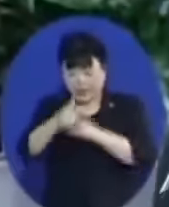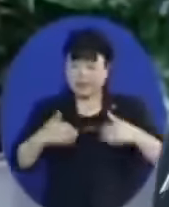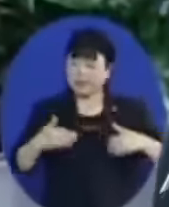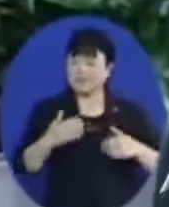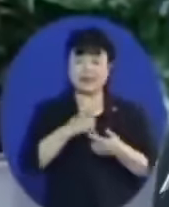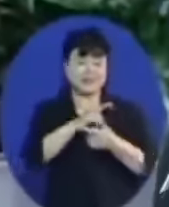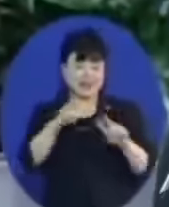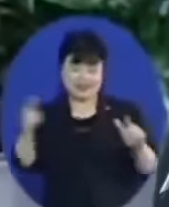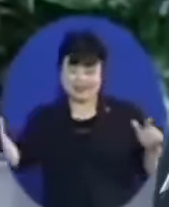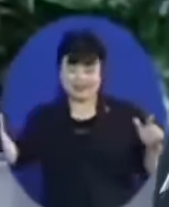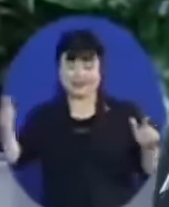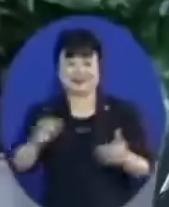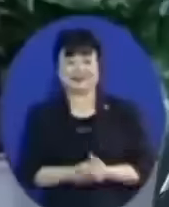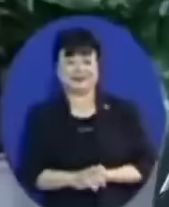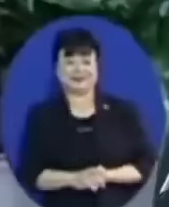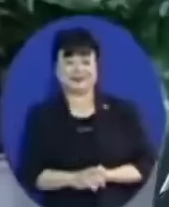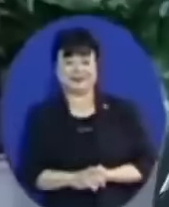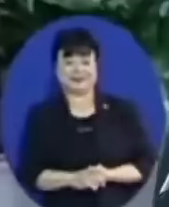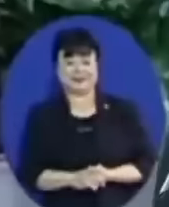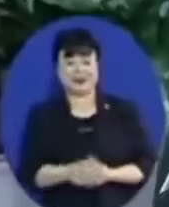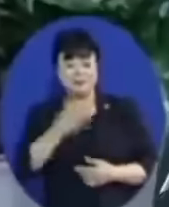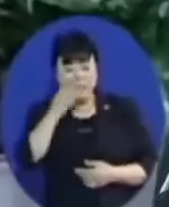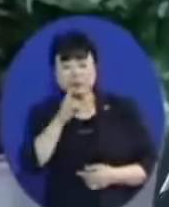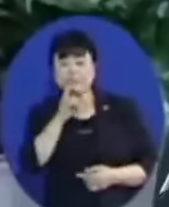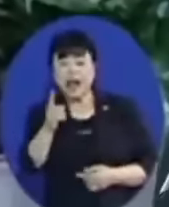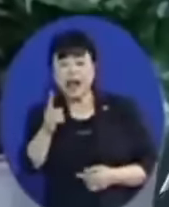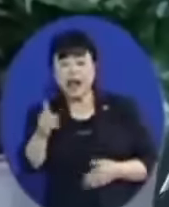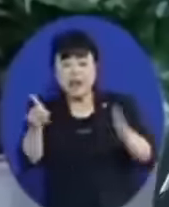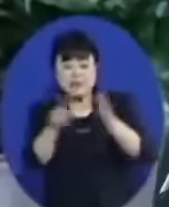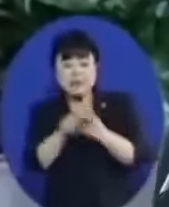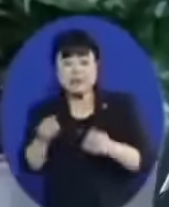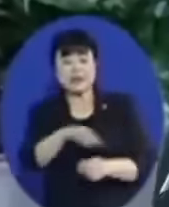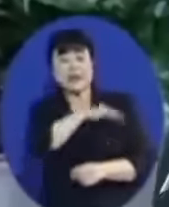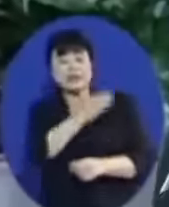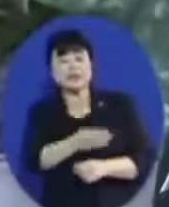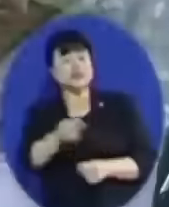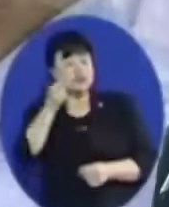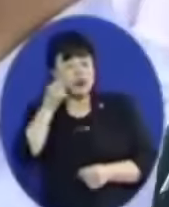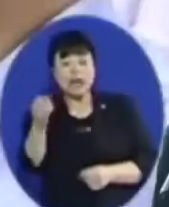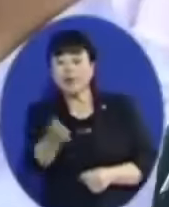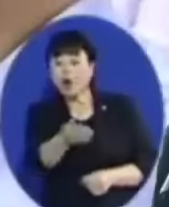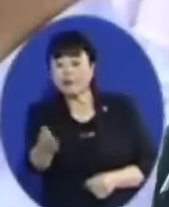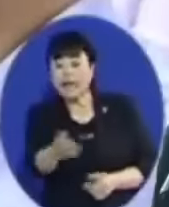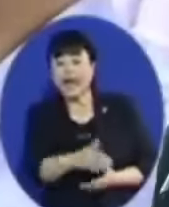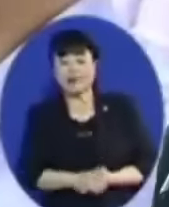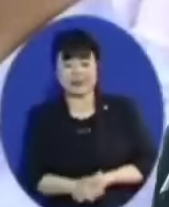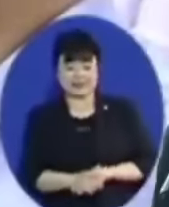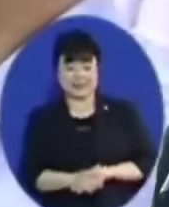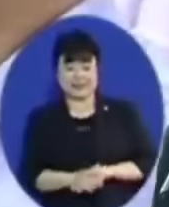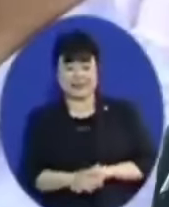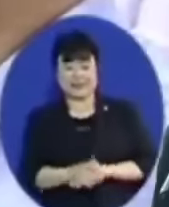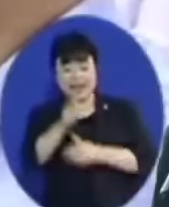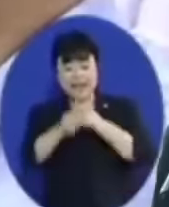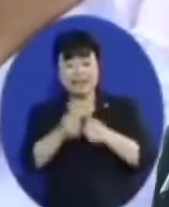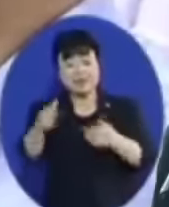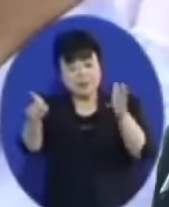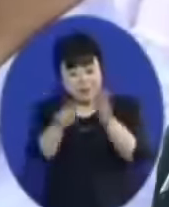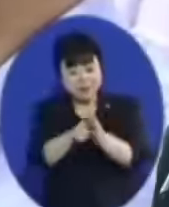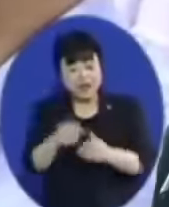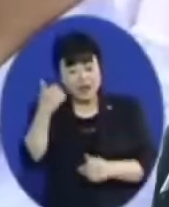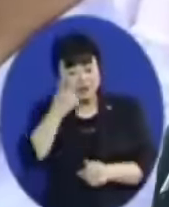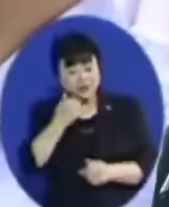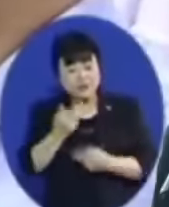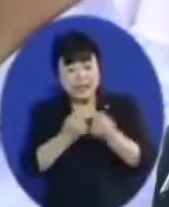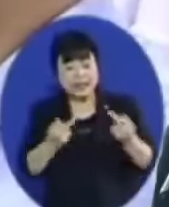마음이 기뻐하지 아니하리라. 할 수 있거든이 무슨 말이냐? 믿는 자에게는 능치 못하심이 없나니라. 하나님은 믿어라. 누구든지